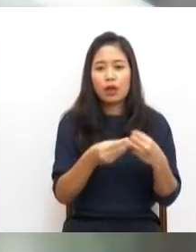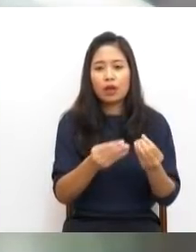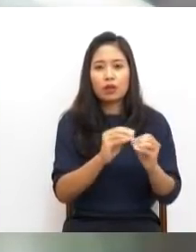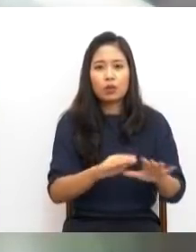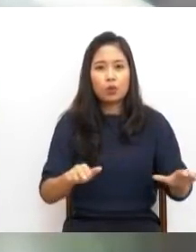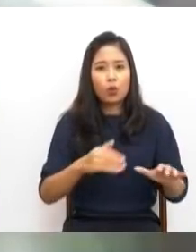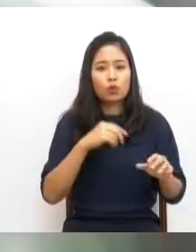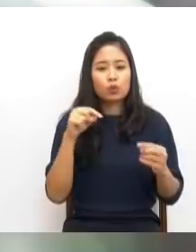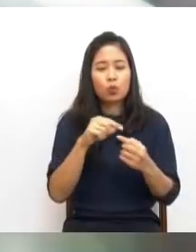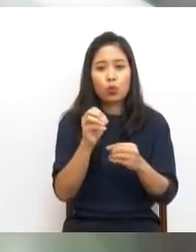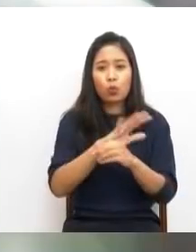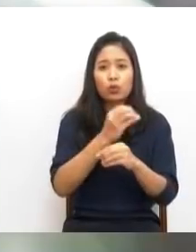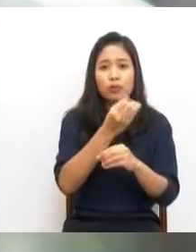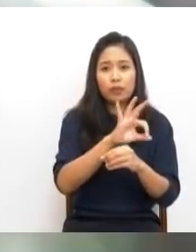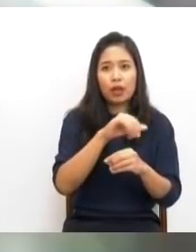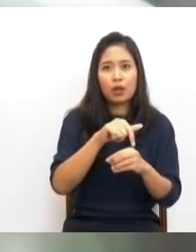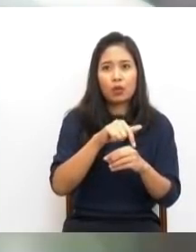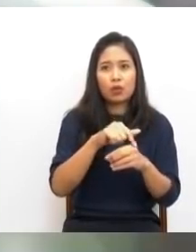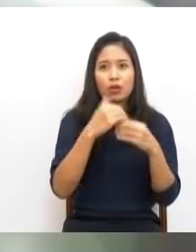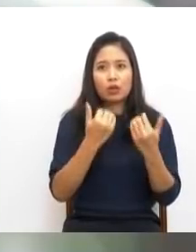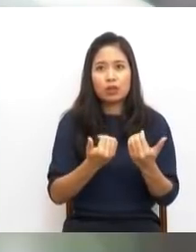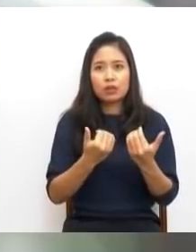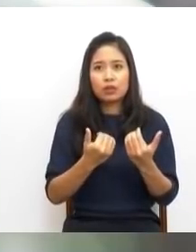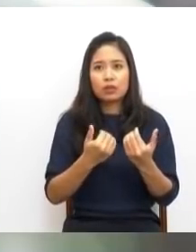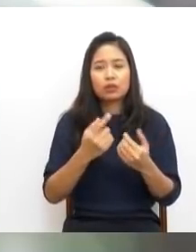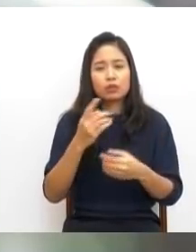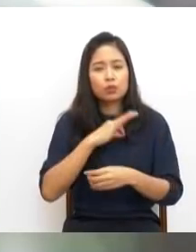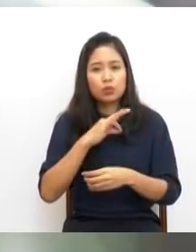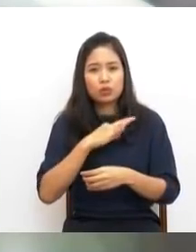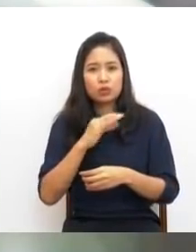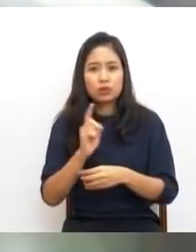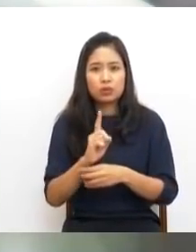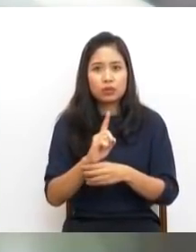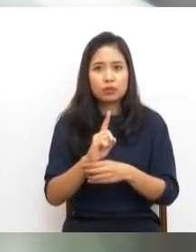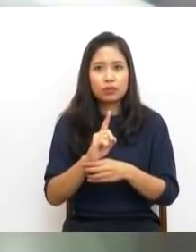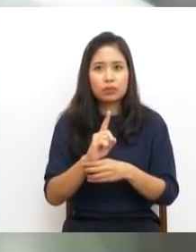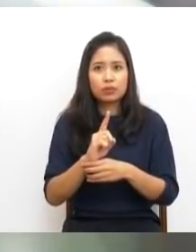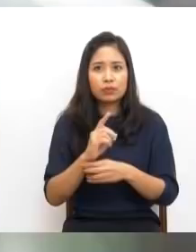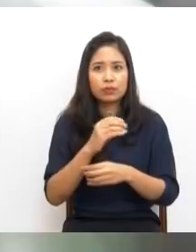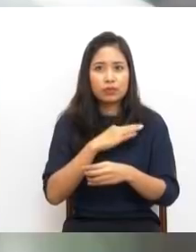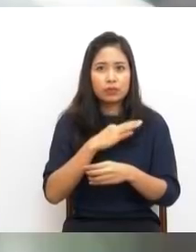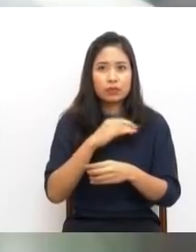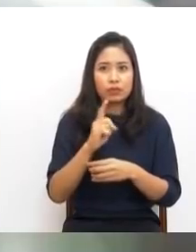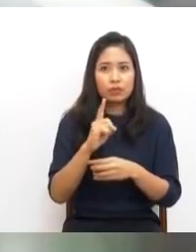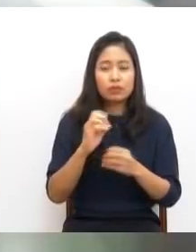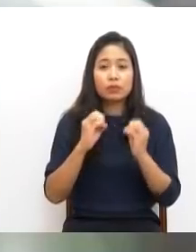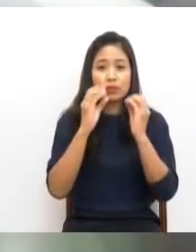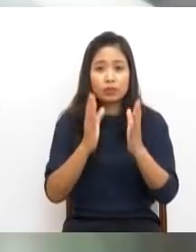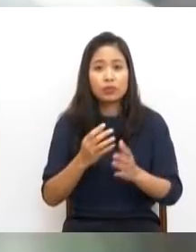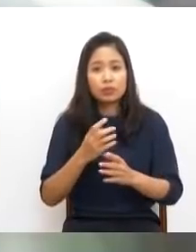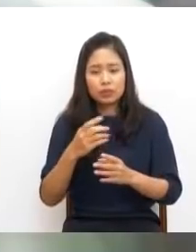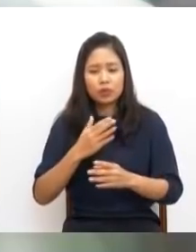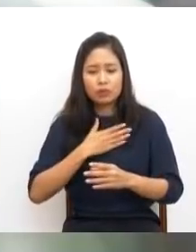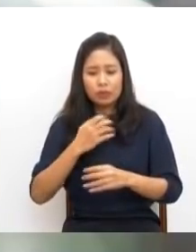เรื่องของโควิดเราก็เลยต้องออนไลน์ซึ่งคราวนี้ครับเราก็เลยรู้สึกว่าคุณครูก็น่าจะอยากจะเห็นหน้าเราและเราก็อยากจะเห็นหน้าคุ